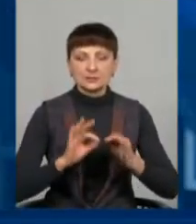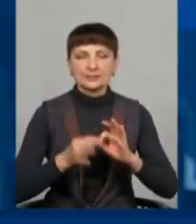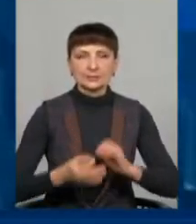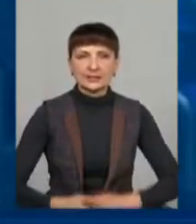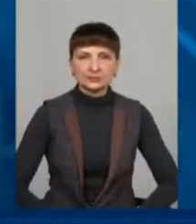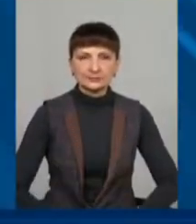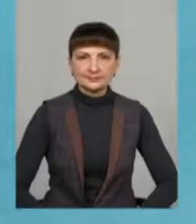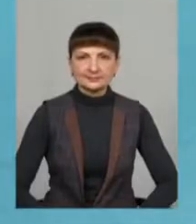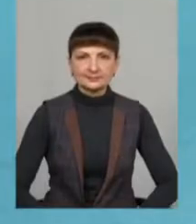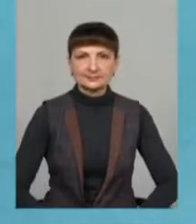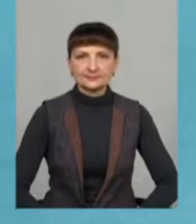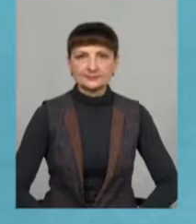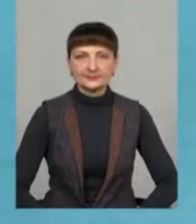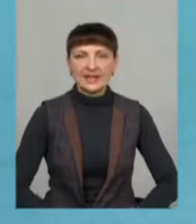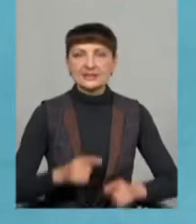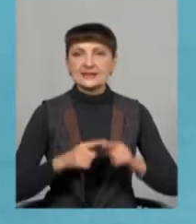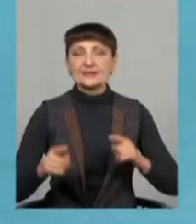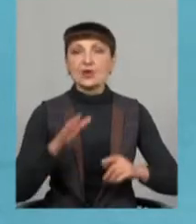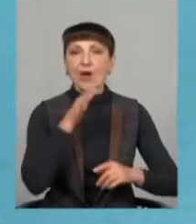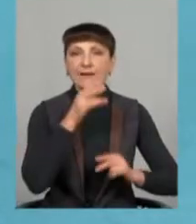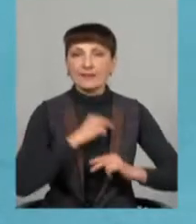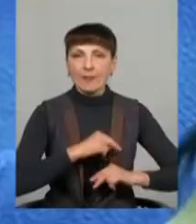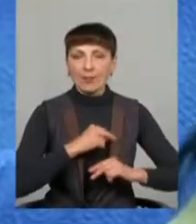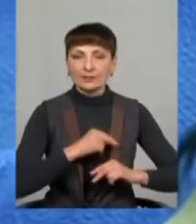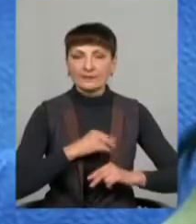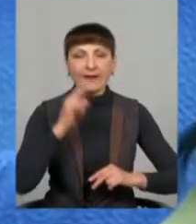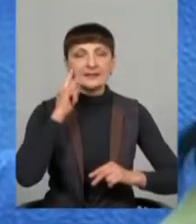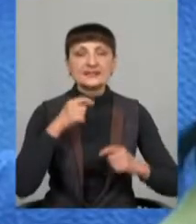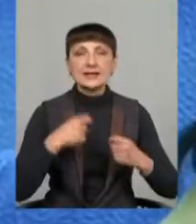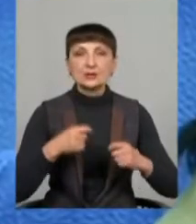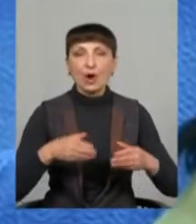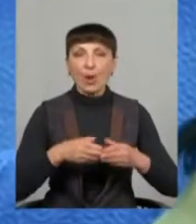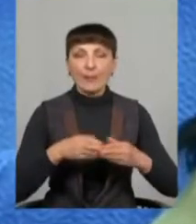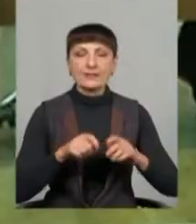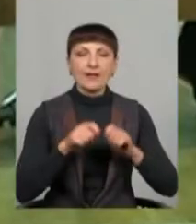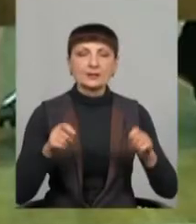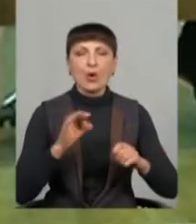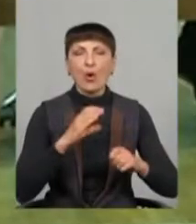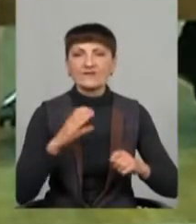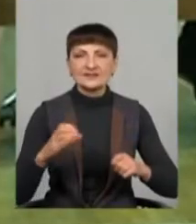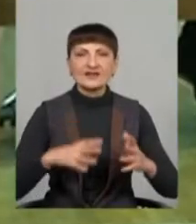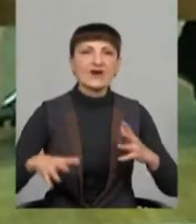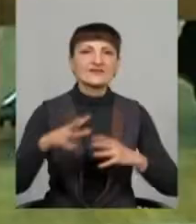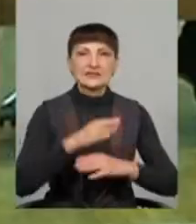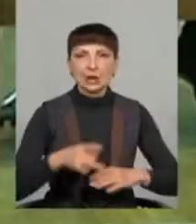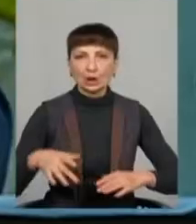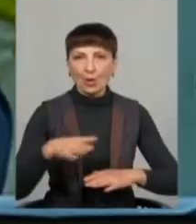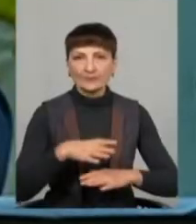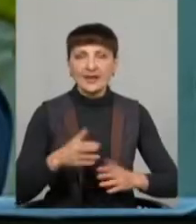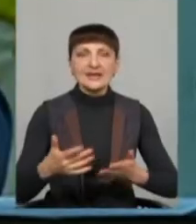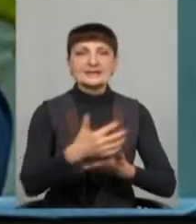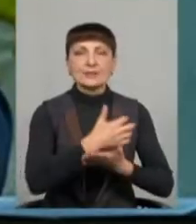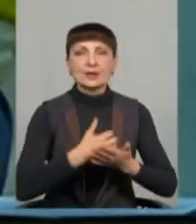Бесенова. За несколько лет работы на казахстанском рынке компания открыла офисы почти во всех регионах и